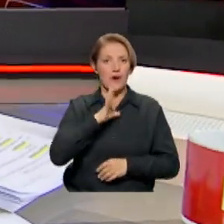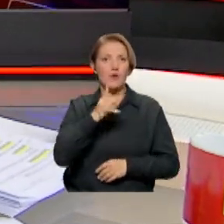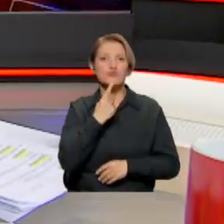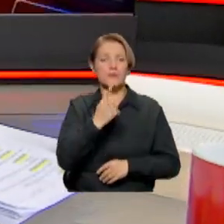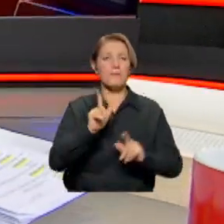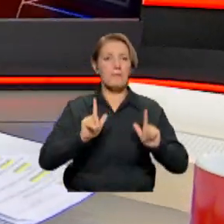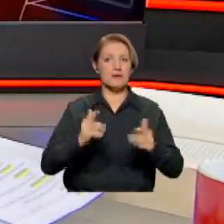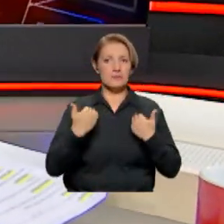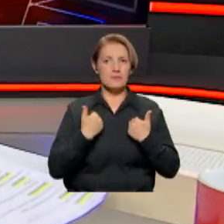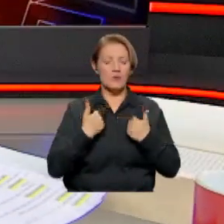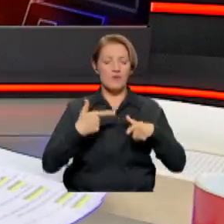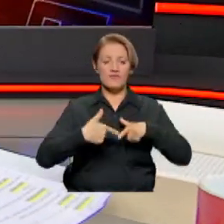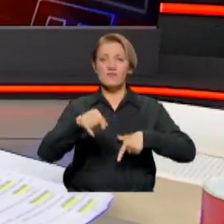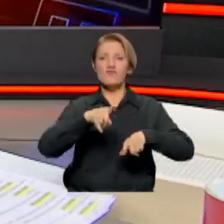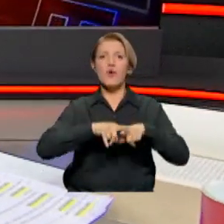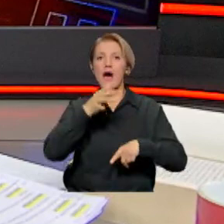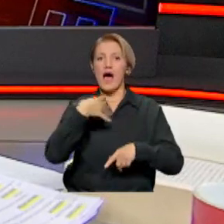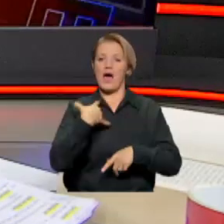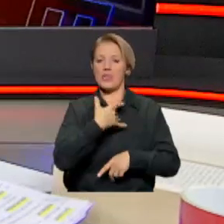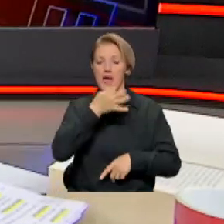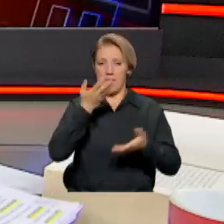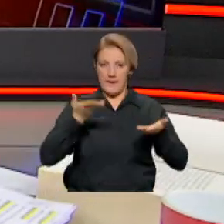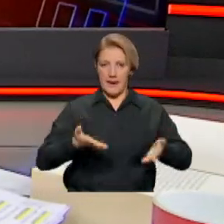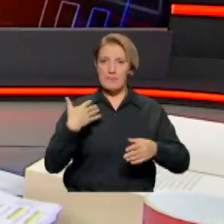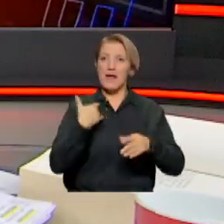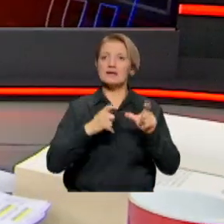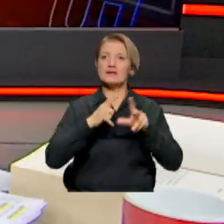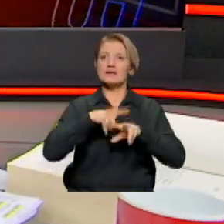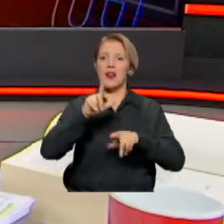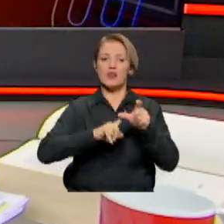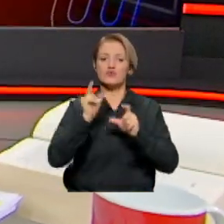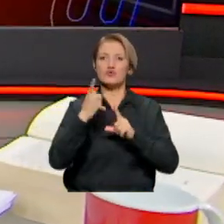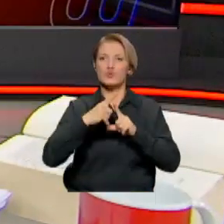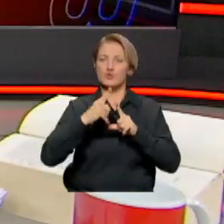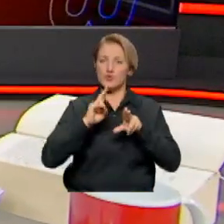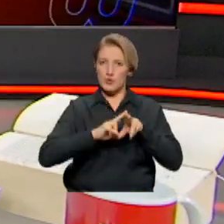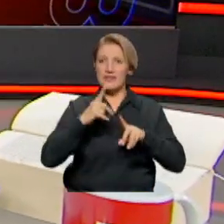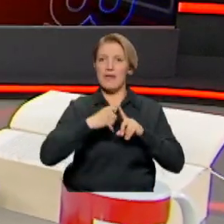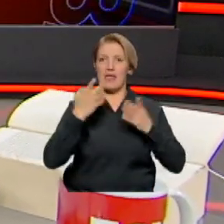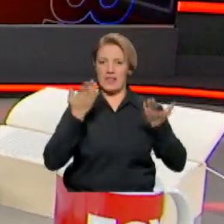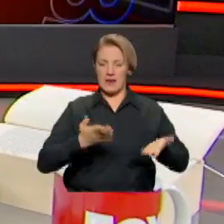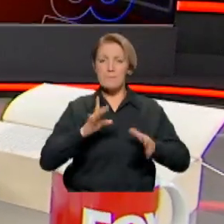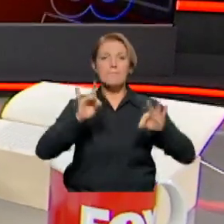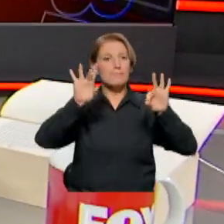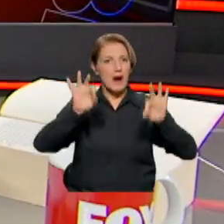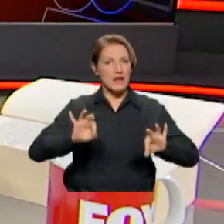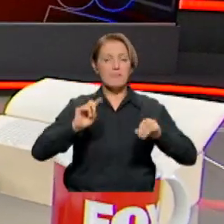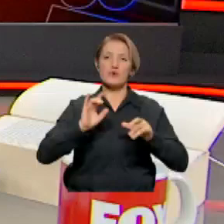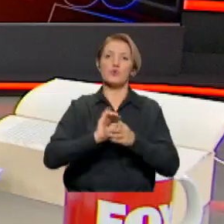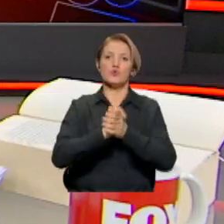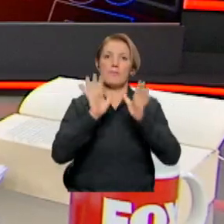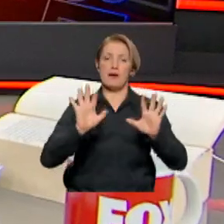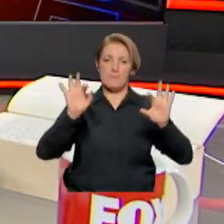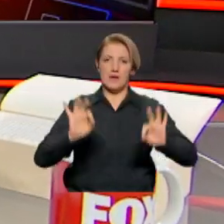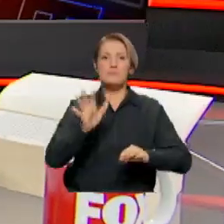90 habertesiniz Ben Selçuk Tepeli bir başlarken daha bir kutlama ile başlayalım